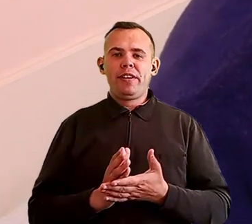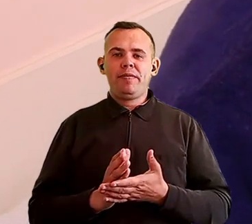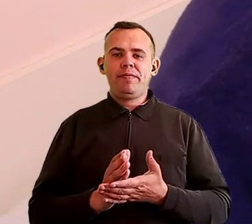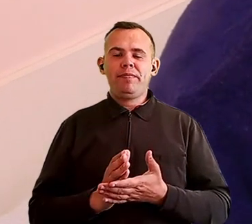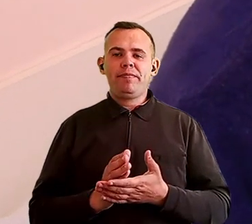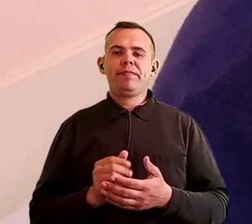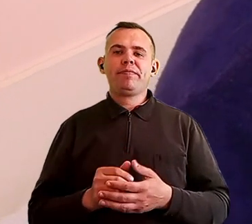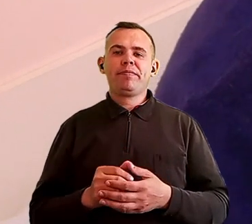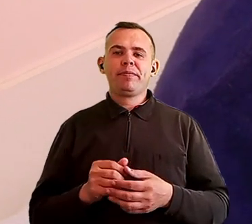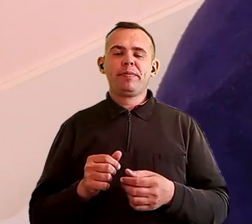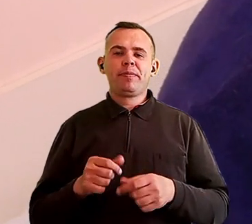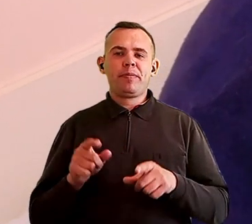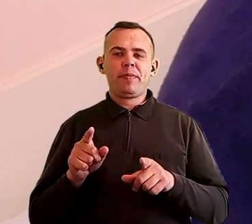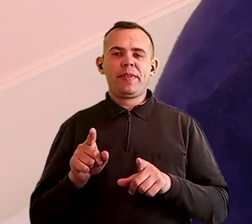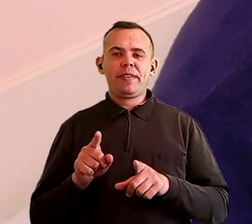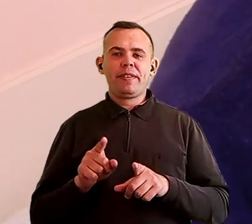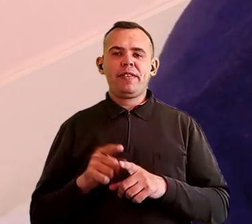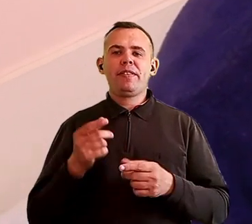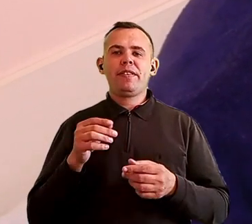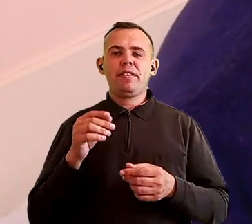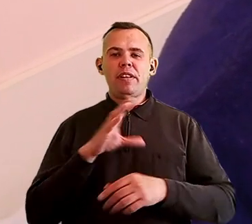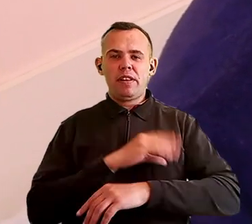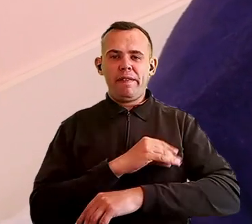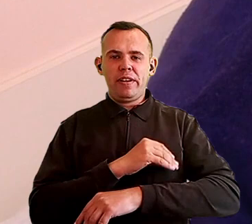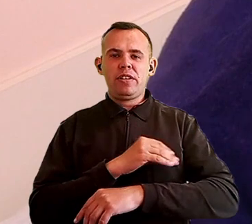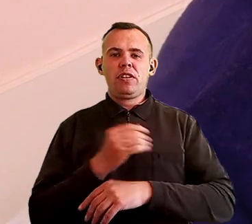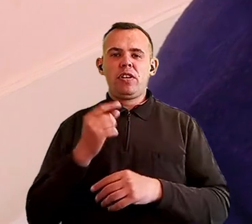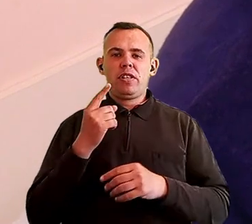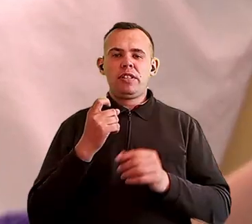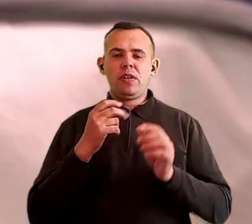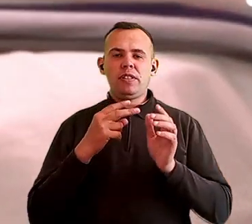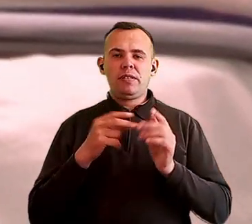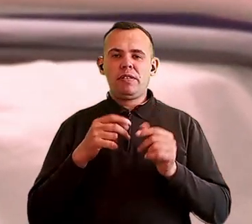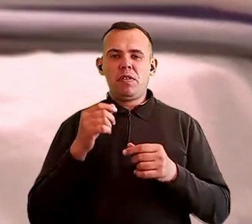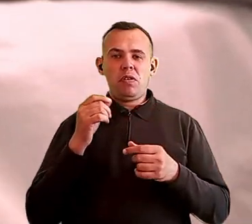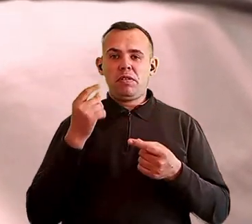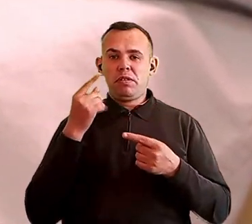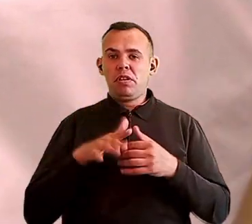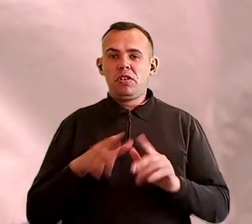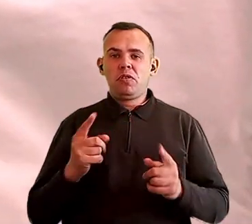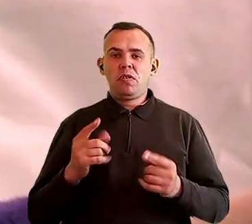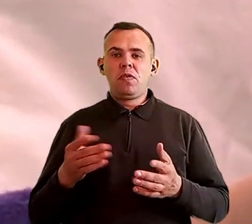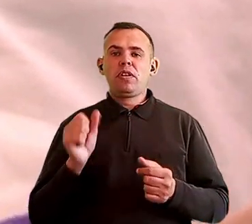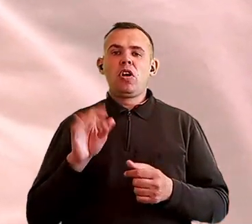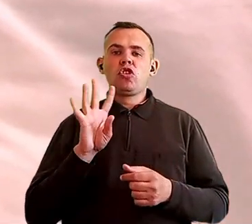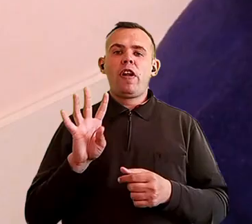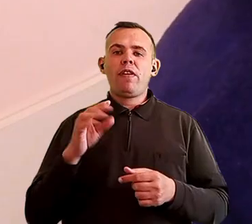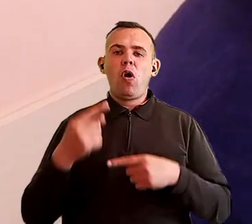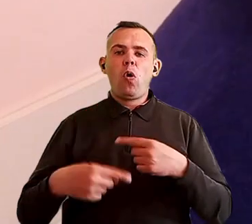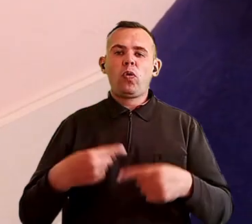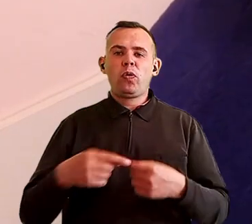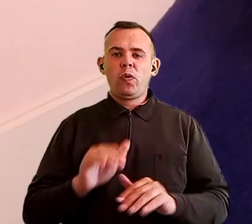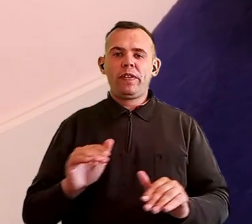Що в тебе сьогодні? І давлення. І тиск 170 підвищився, незрозуміло чому. Та й четверо онуків, каже,